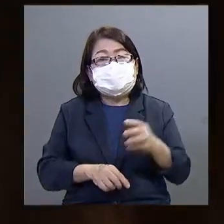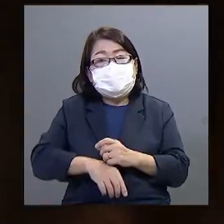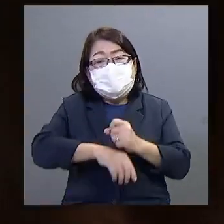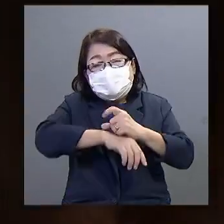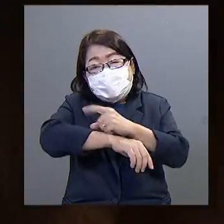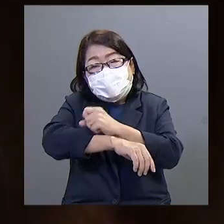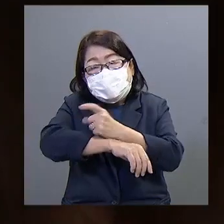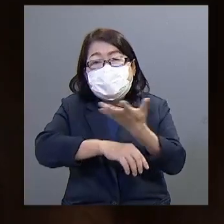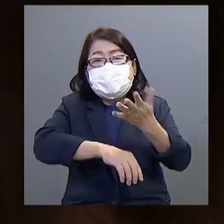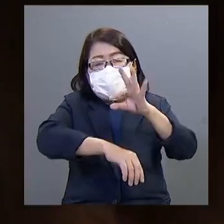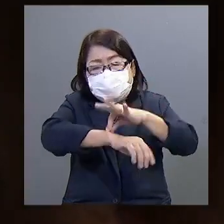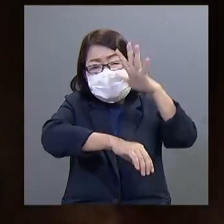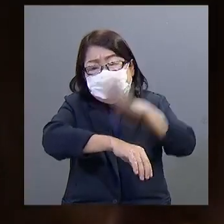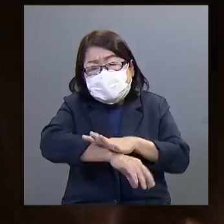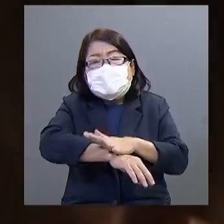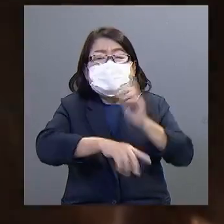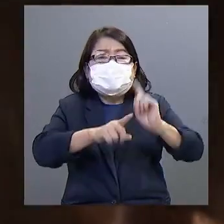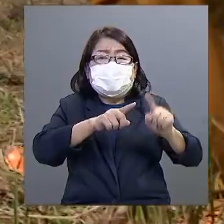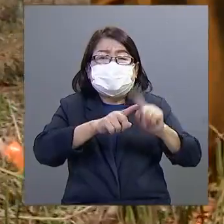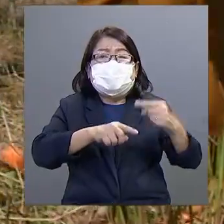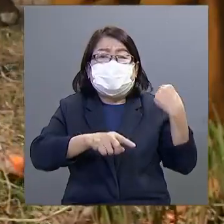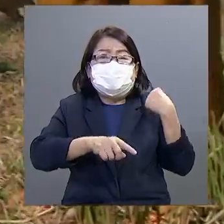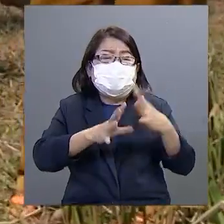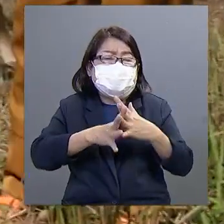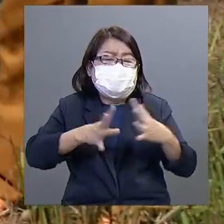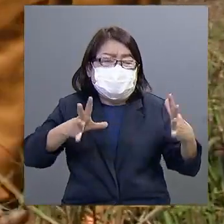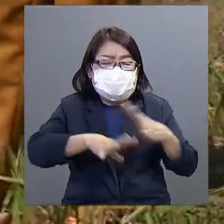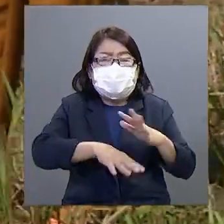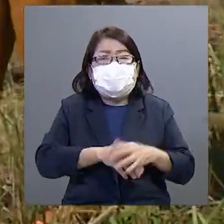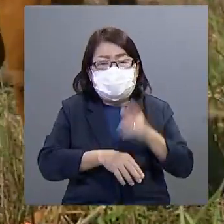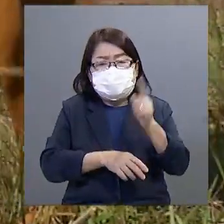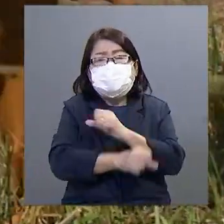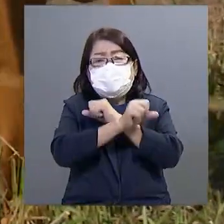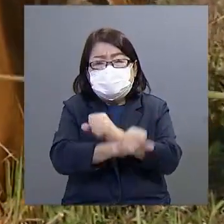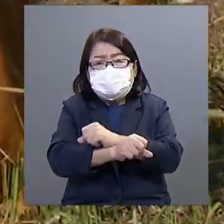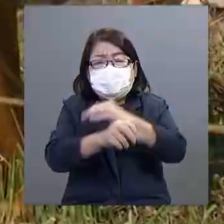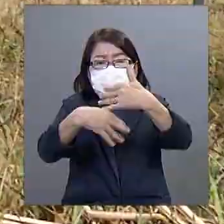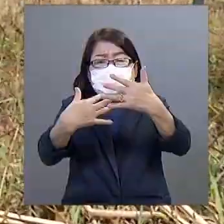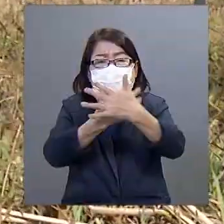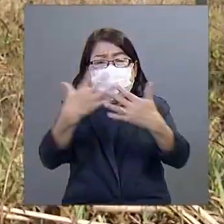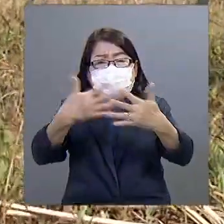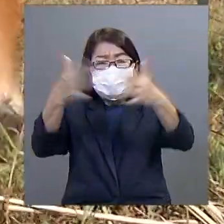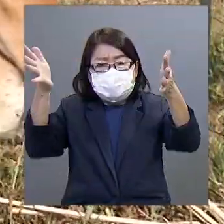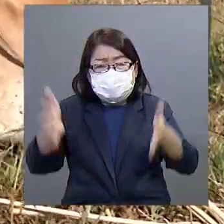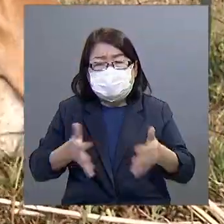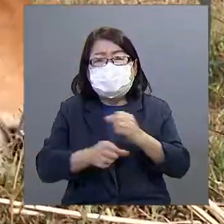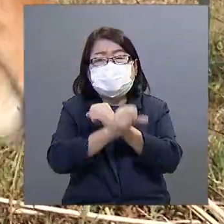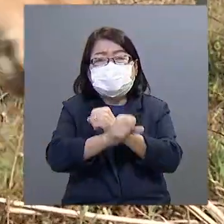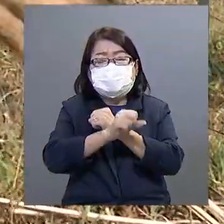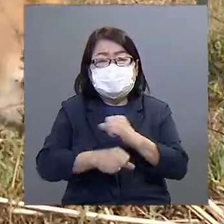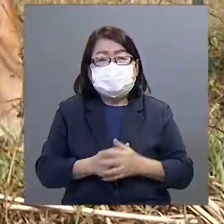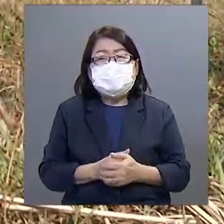่นยุง เหลือบล้น ไรจะเจลนเติบโตได้ดีนะคะ ควรระหวงและป้กัสัว์สัตวสดiyorsunกล่าวจะมารบหวนสัตวเลี้ยงทําใหสัตวเลี้ง